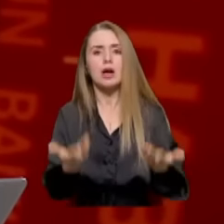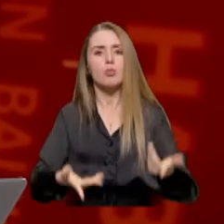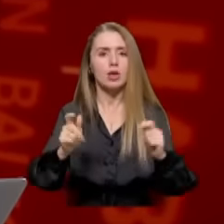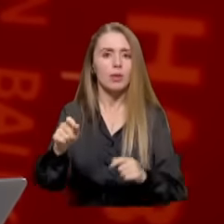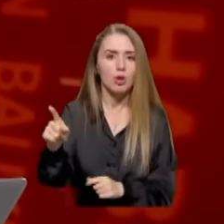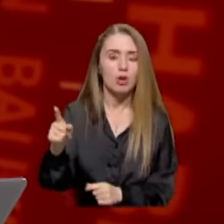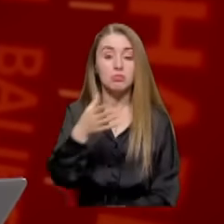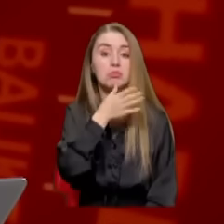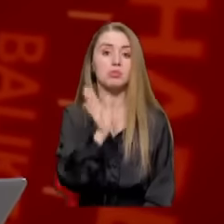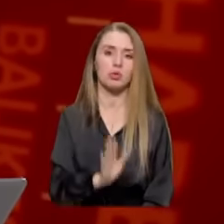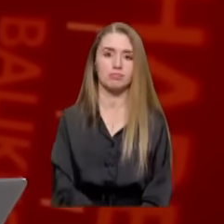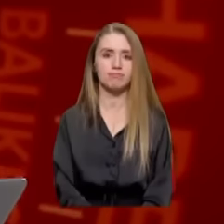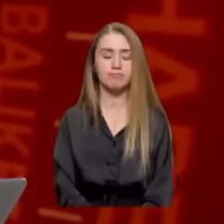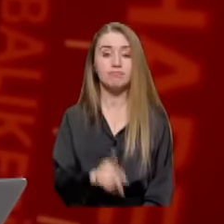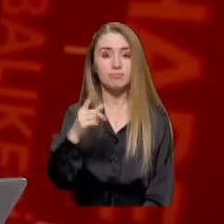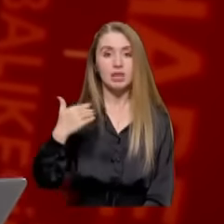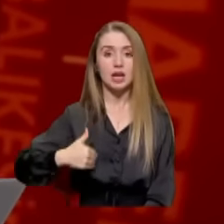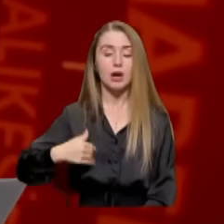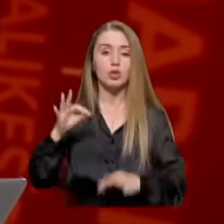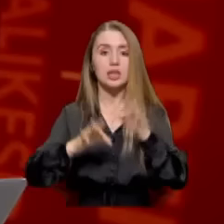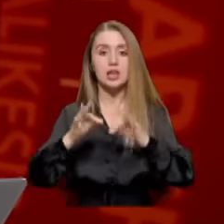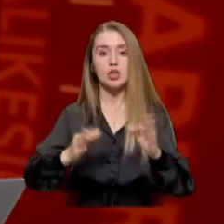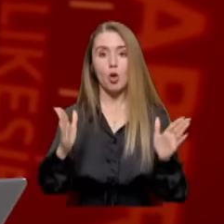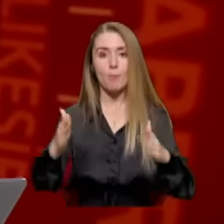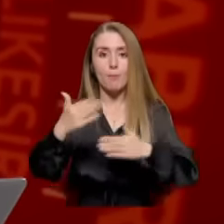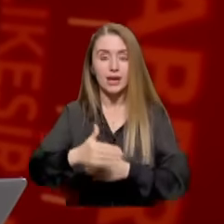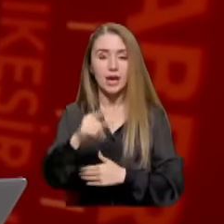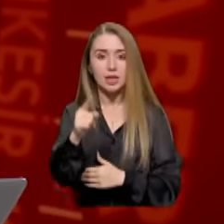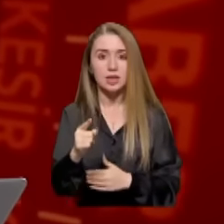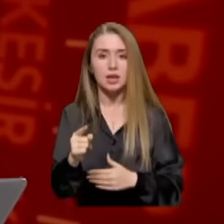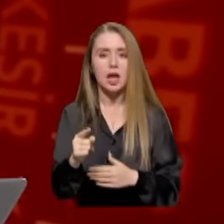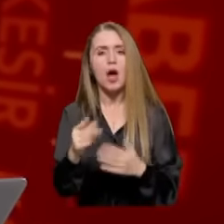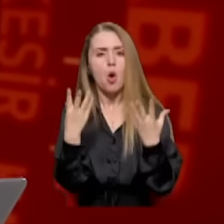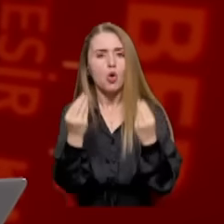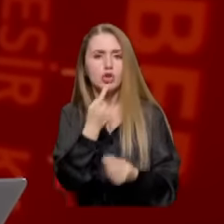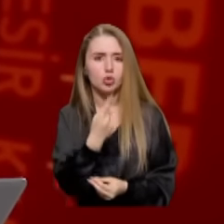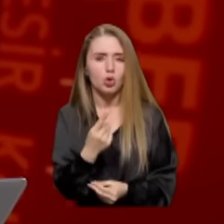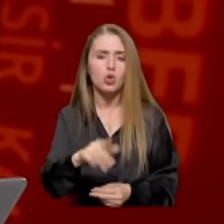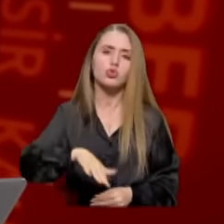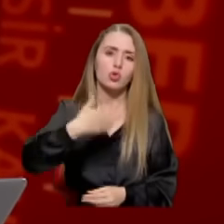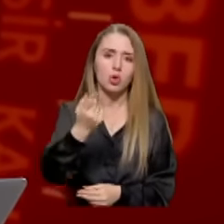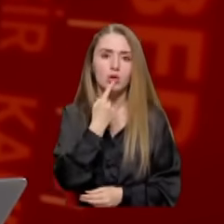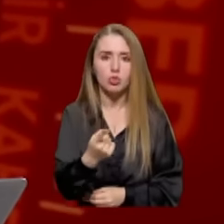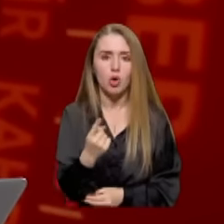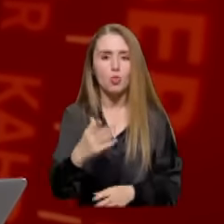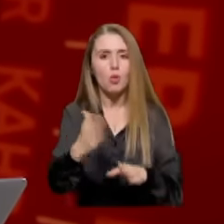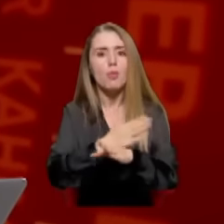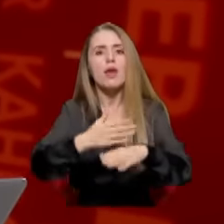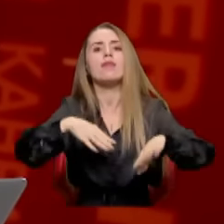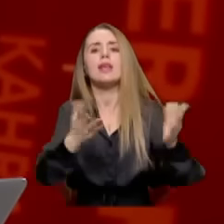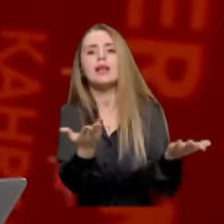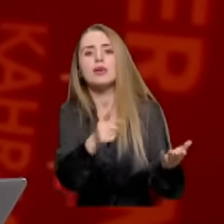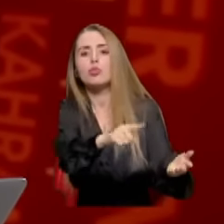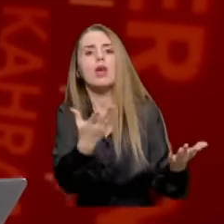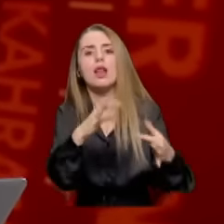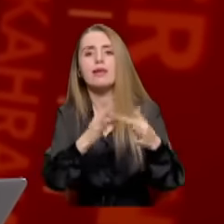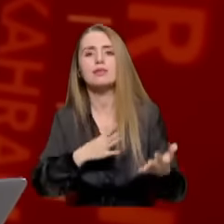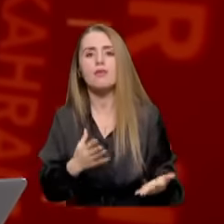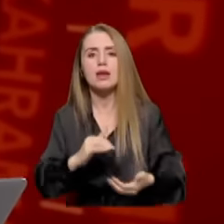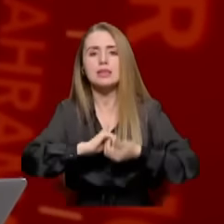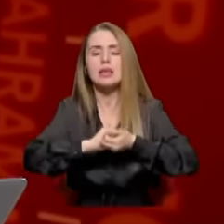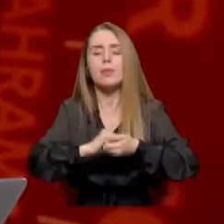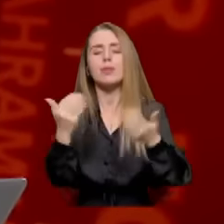sindirebilir bilmiyorum. Bir de kamuda tasarruf paketi olgunlaşacakmış daha. ham meyve mi bu olgunlaşmasını bekliyoruz?